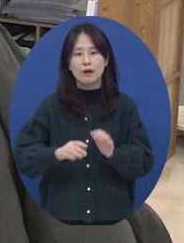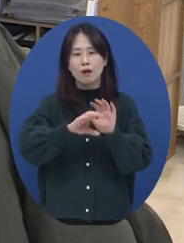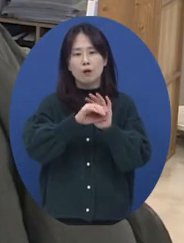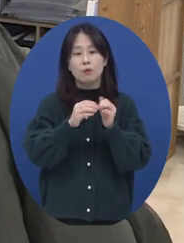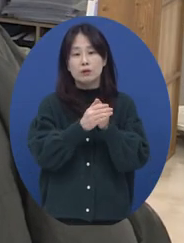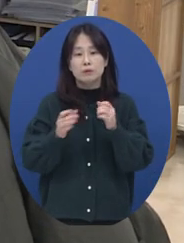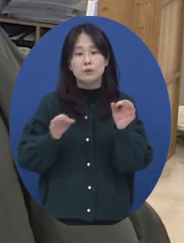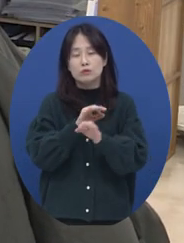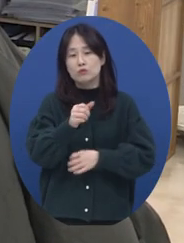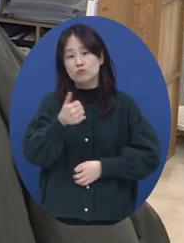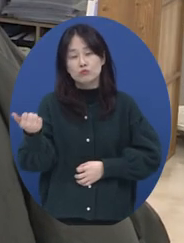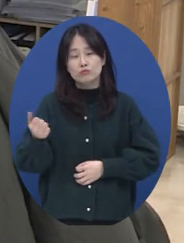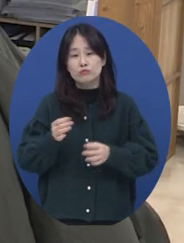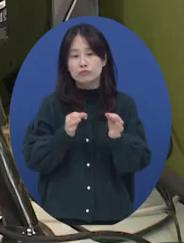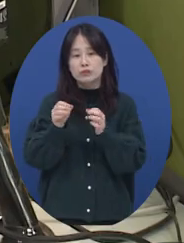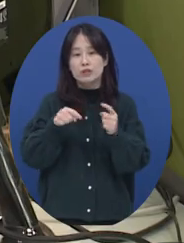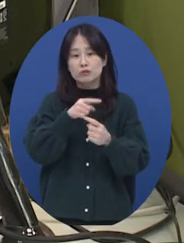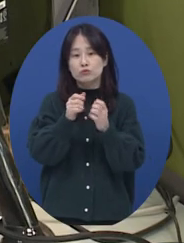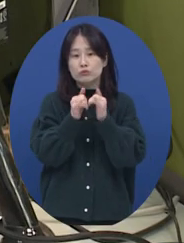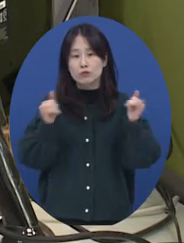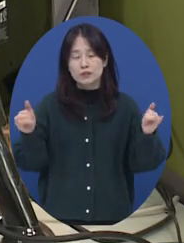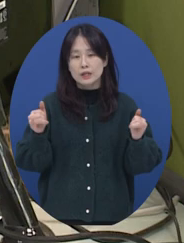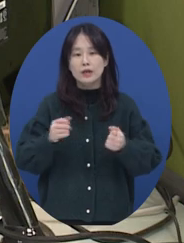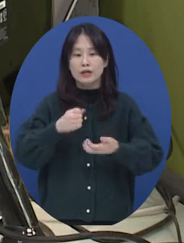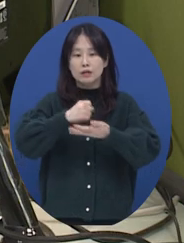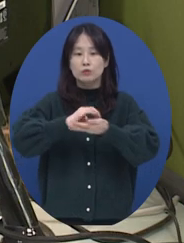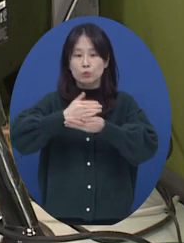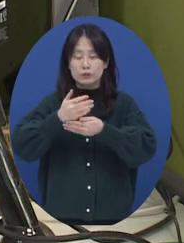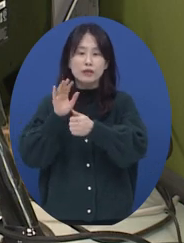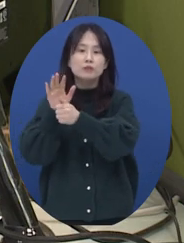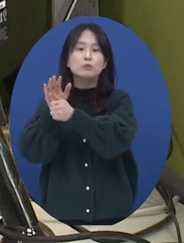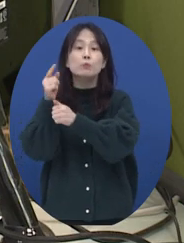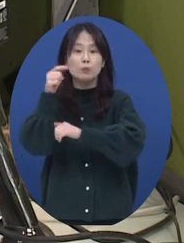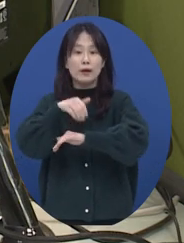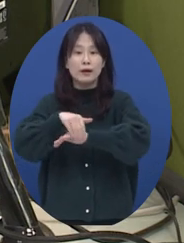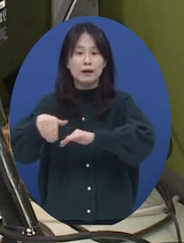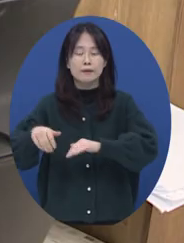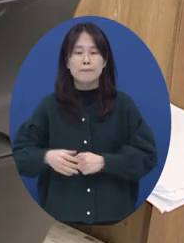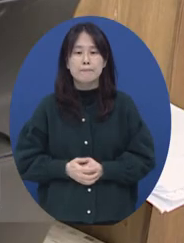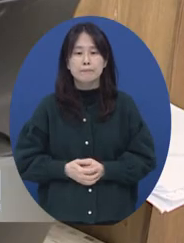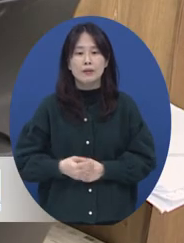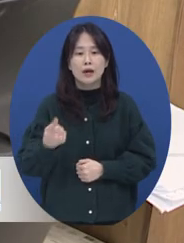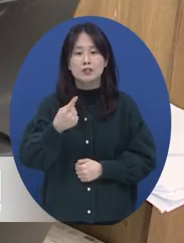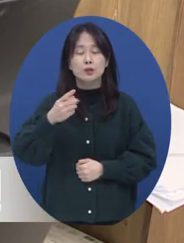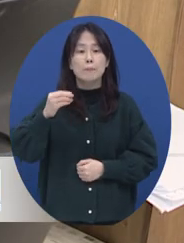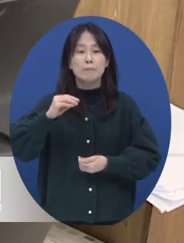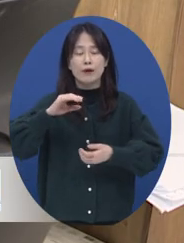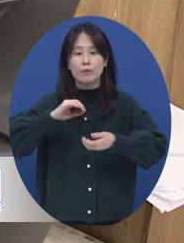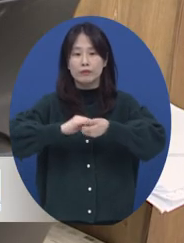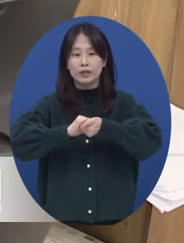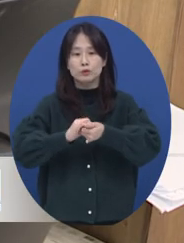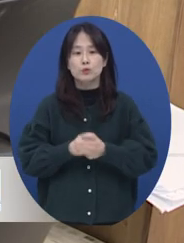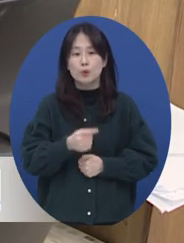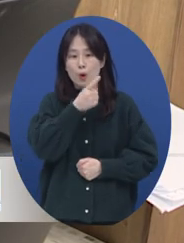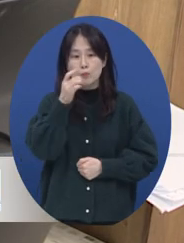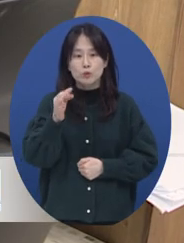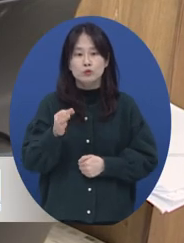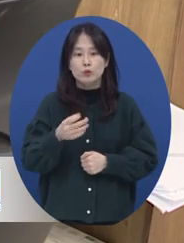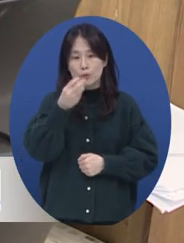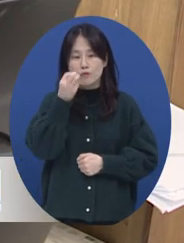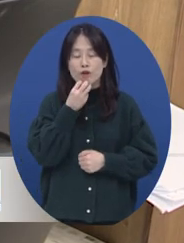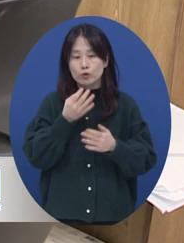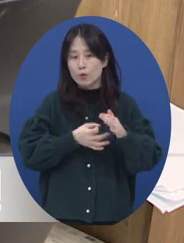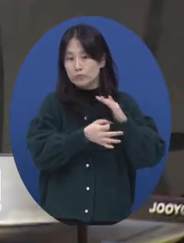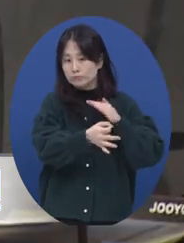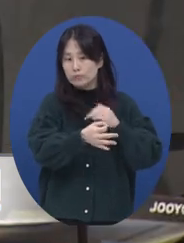코론 알고 로 경제 위기에 처한 소상공인 의 마이너스 통장 개설을 지원합니다 천만 원 한도로 경기도가 보증료 를